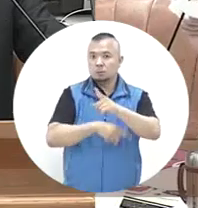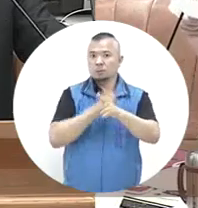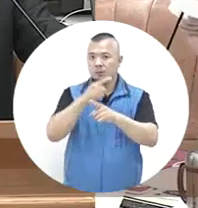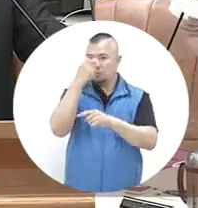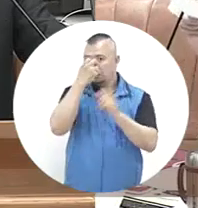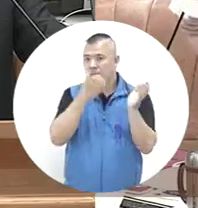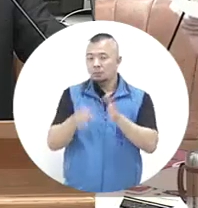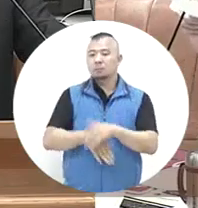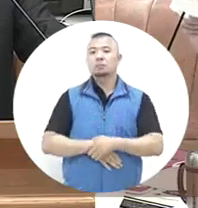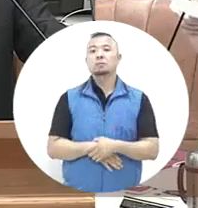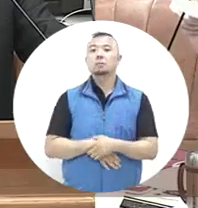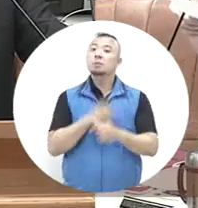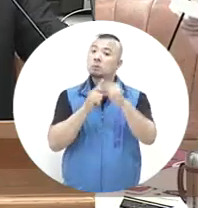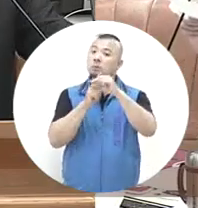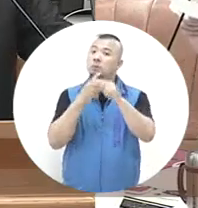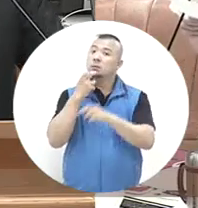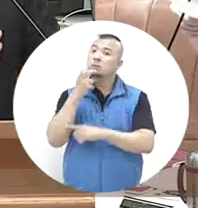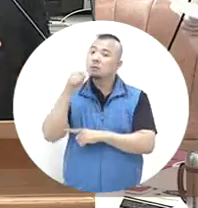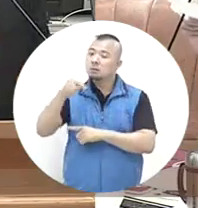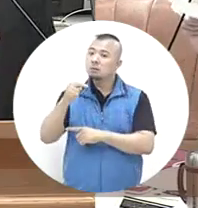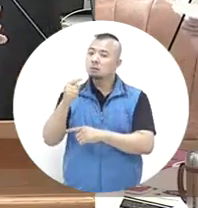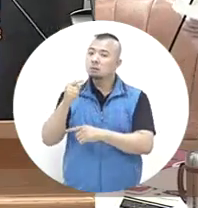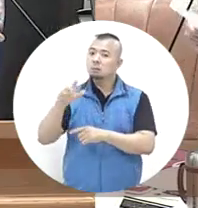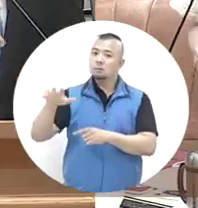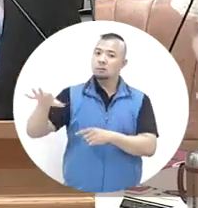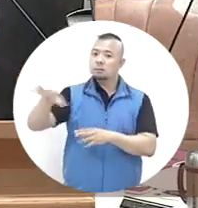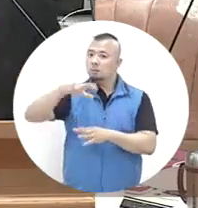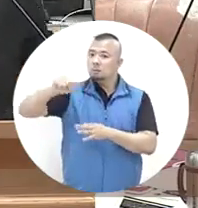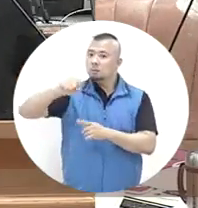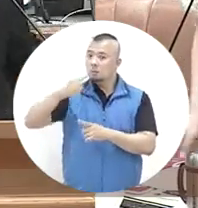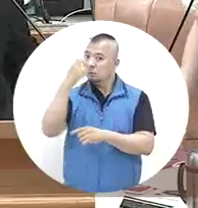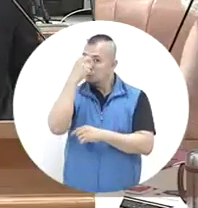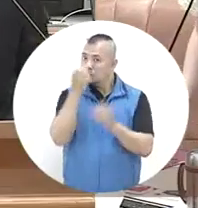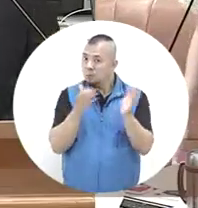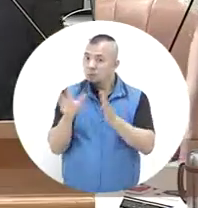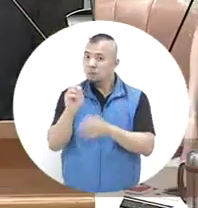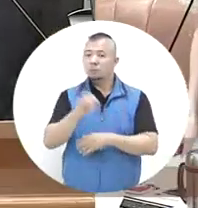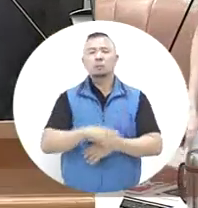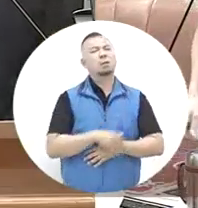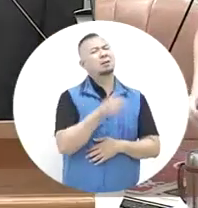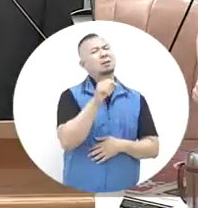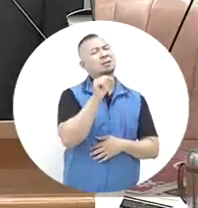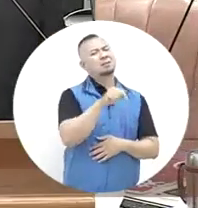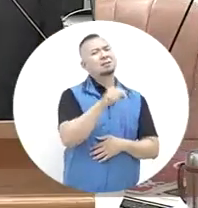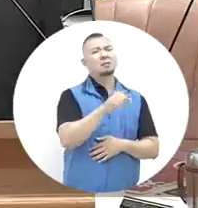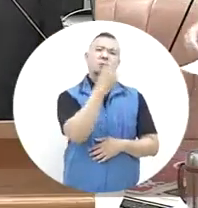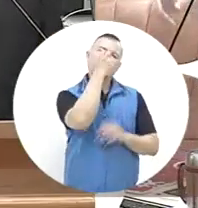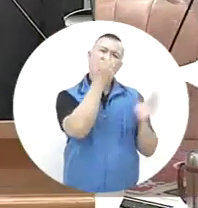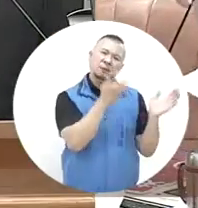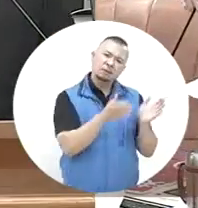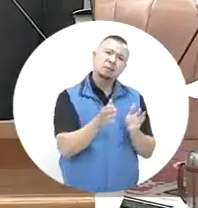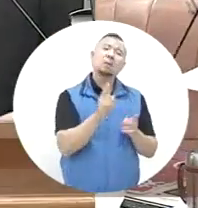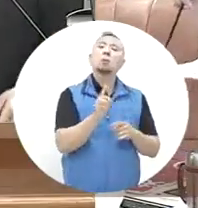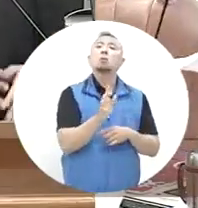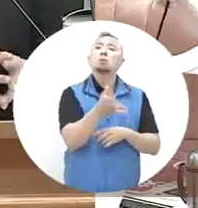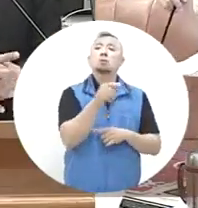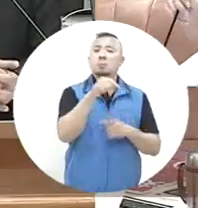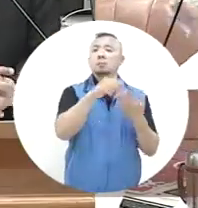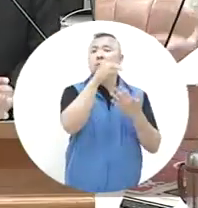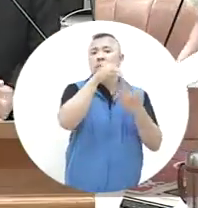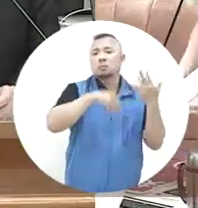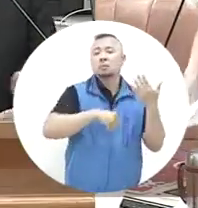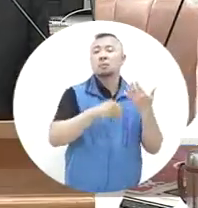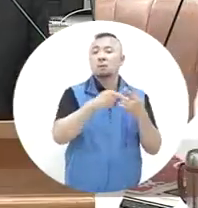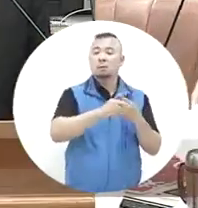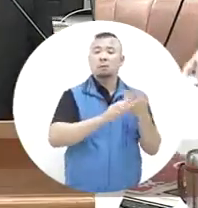支弹药的一个厂商。 所以中央有没有在做源头管理？ 然后可是这个管理可能 为什么有这样的一个管理规范，外面还有这